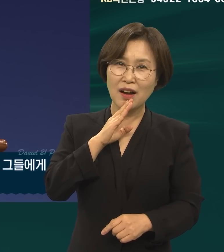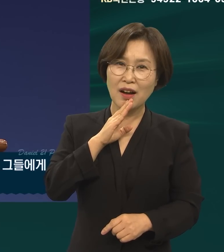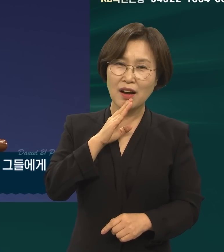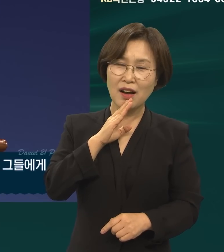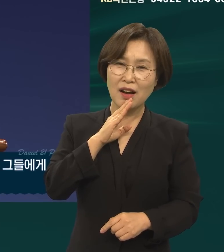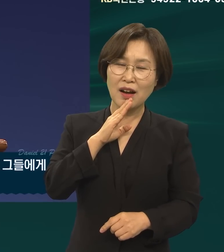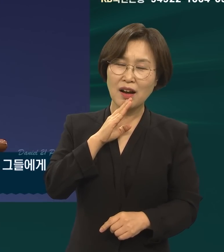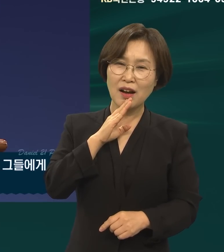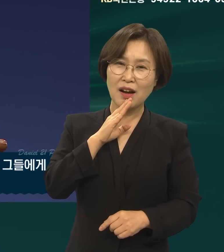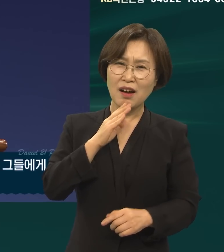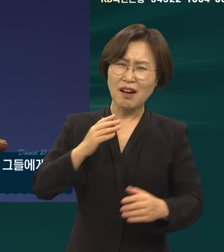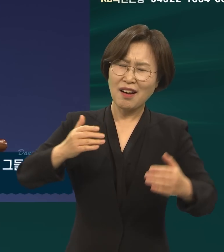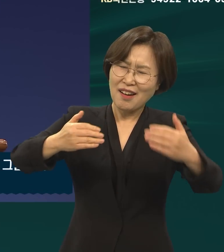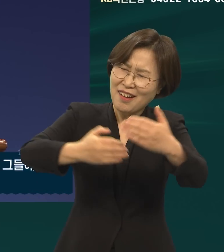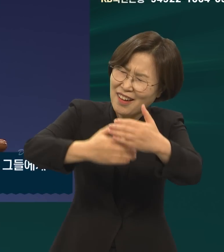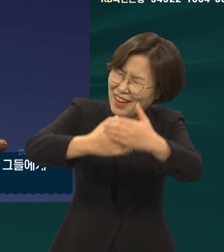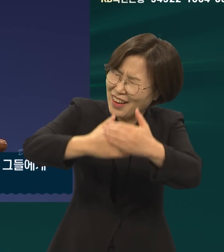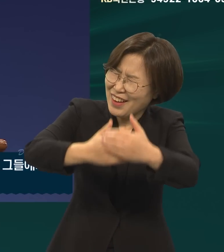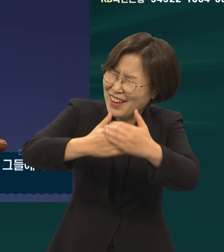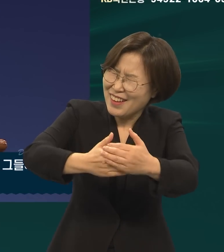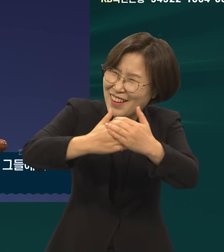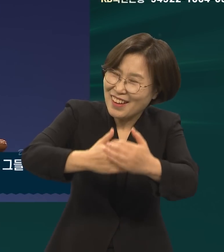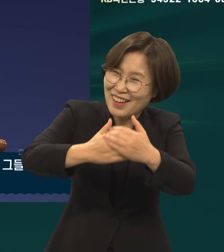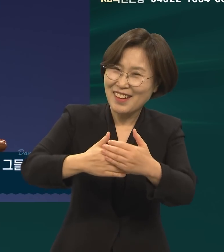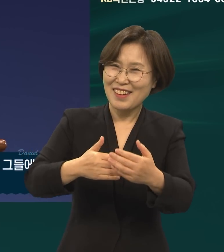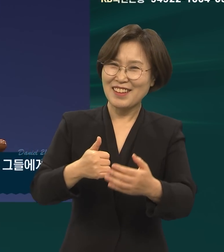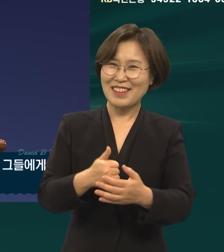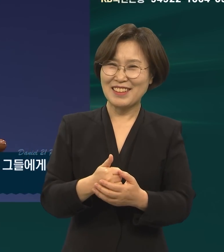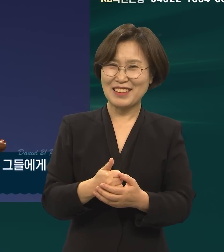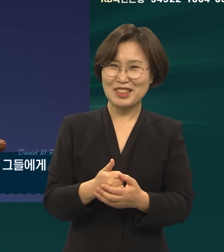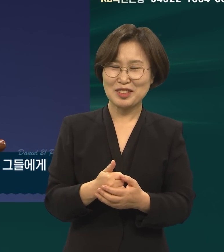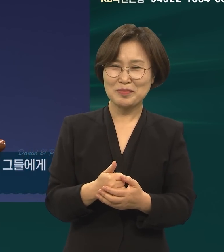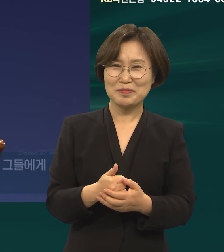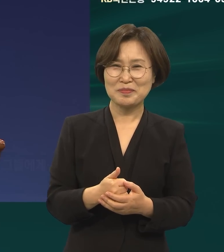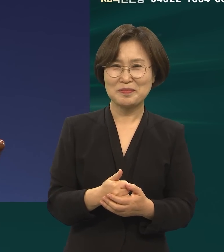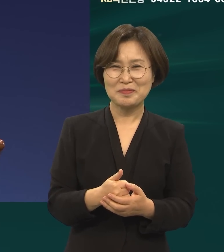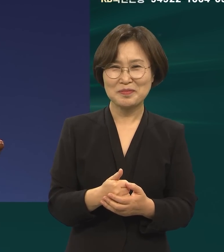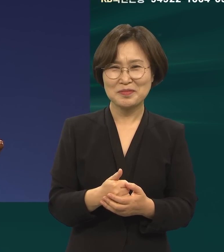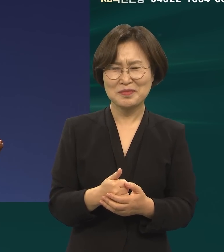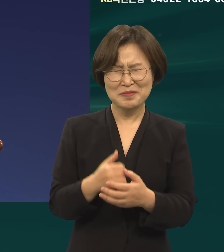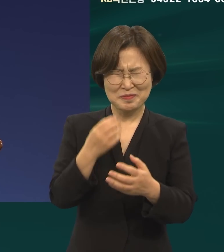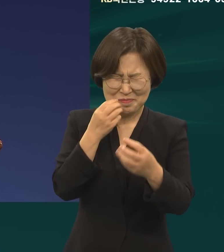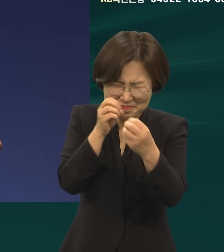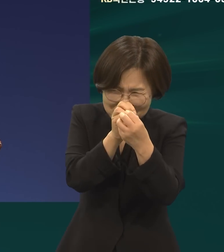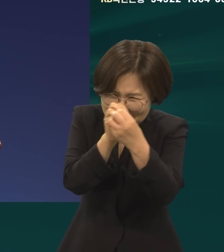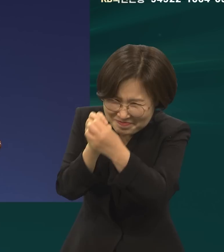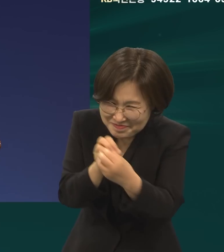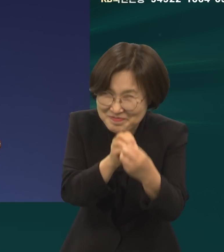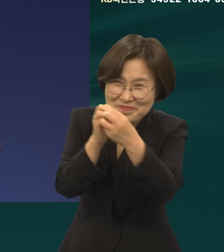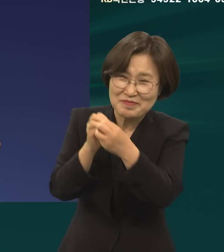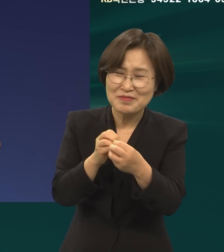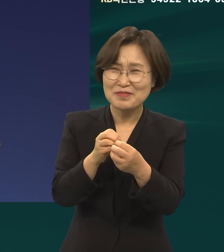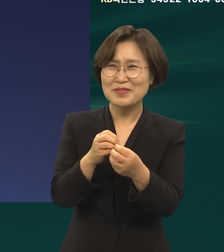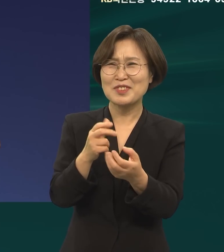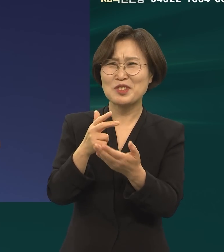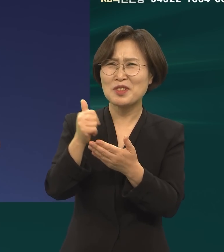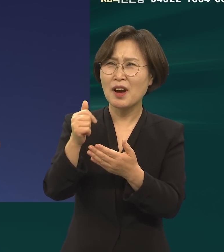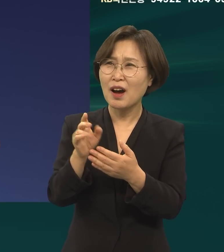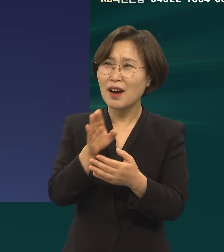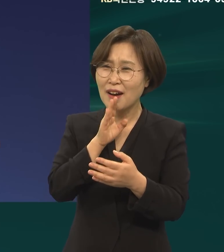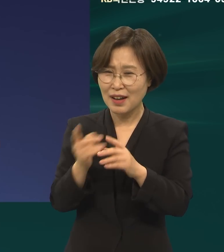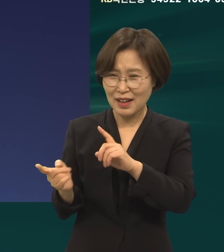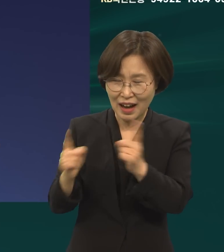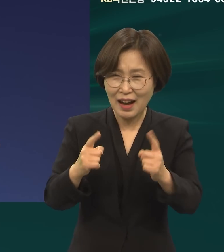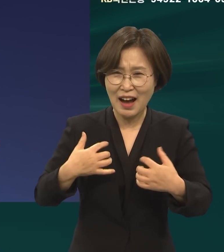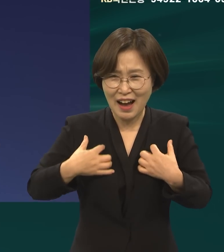주님을 껴안고 빨고 했을까? 이런 표현에서 죄송하지만 막 키스, 얼마나 난리법석을 떨었게. 주님 살아나셨다.